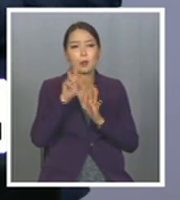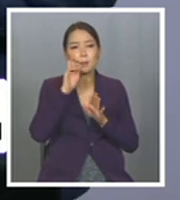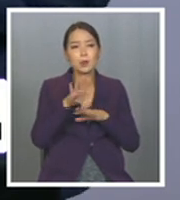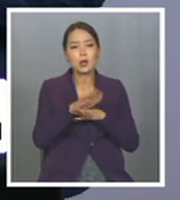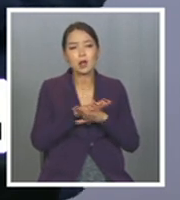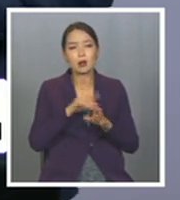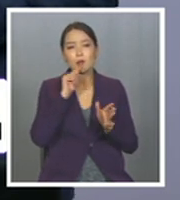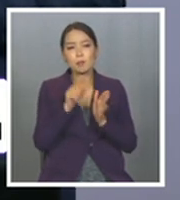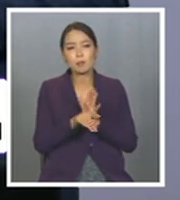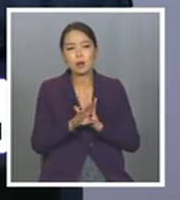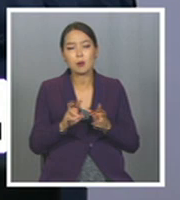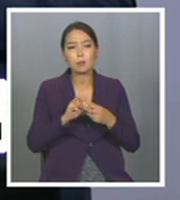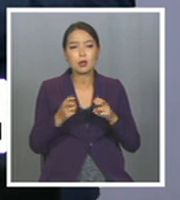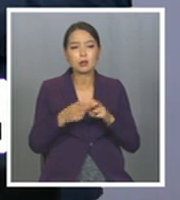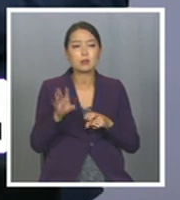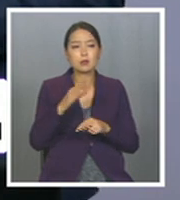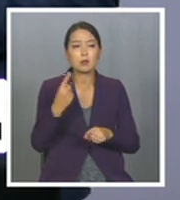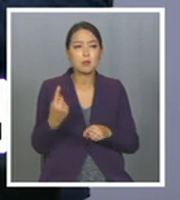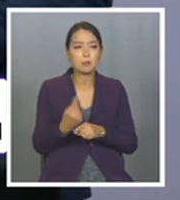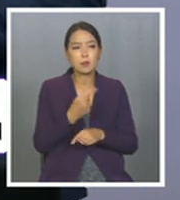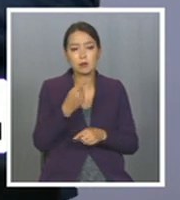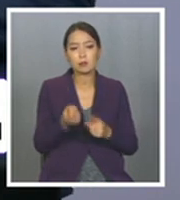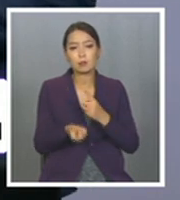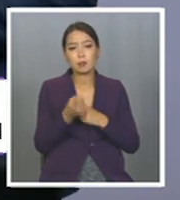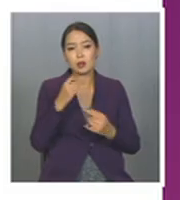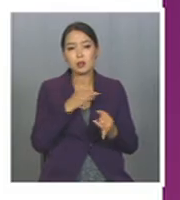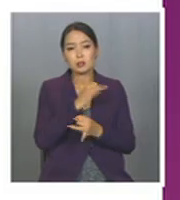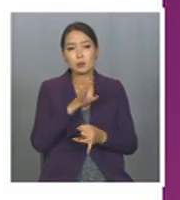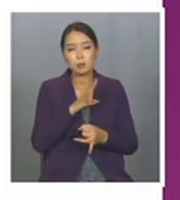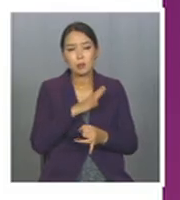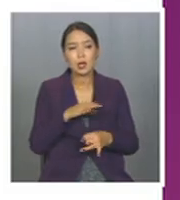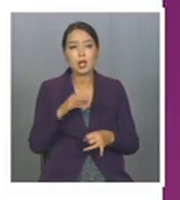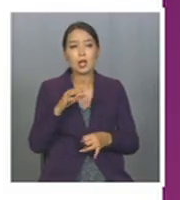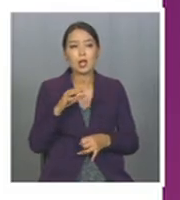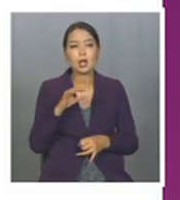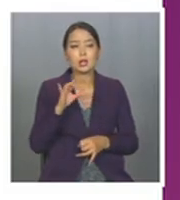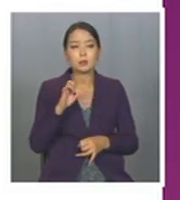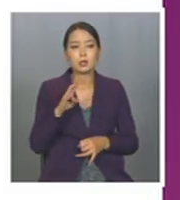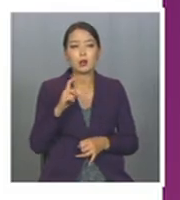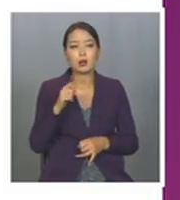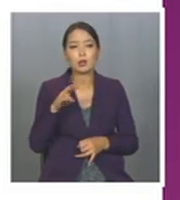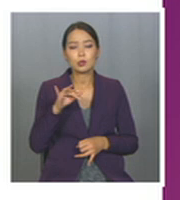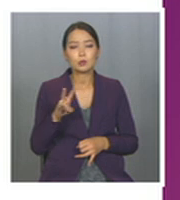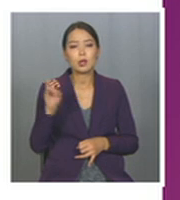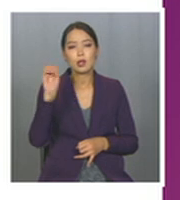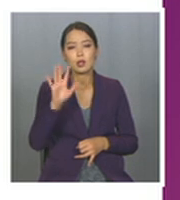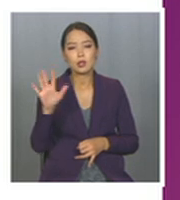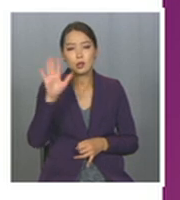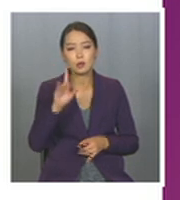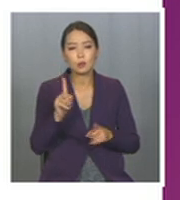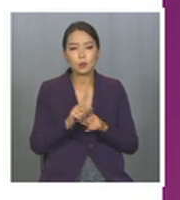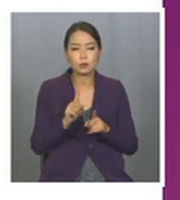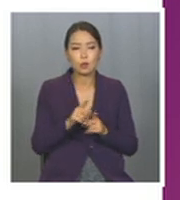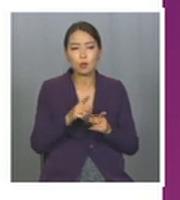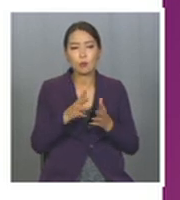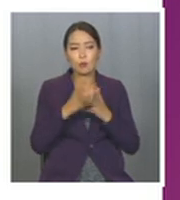маселесин эң алгачкылардын бири болуп көтөргөн эт. Мине Ибн Халдундун эмгеги Европада да агартуучулук кезинде де кең тараган